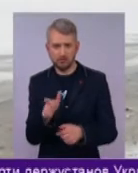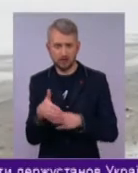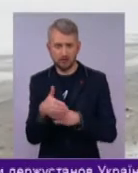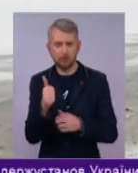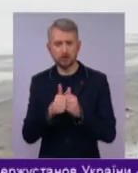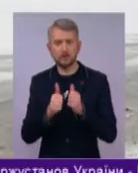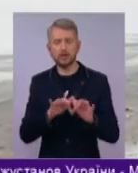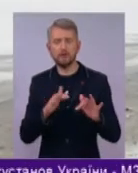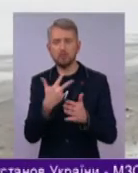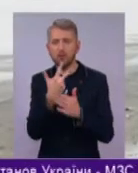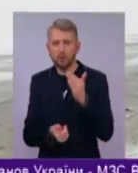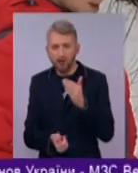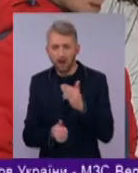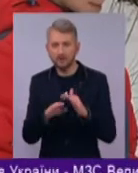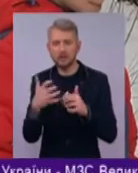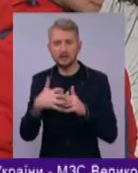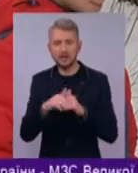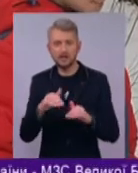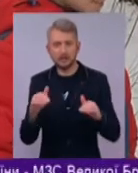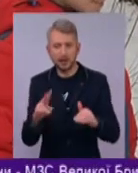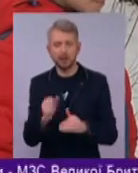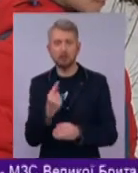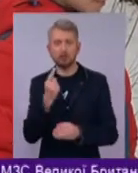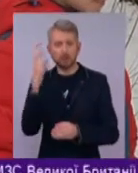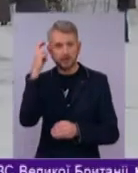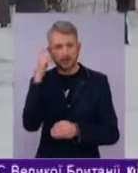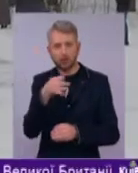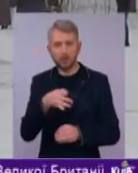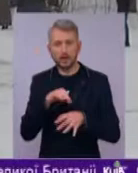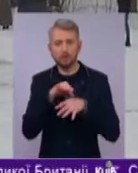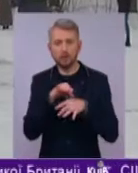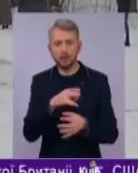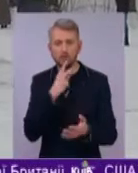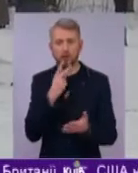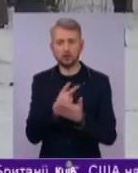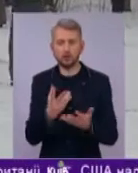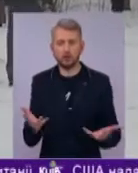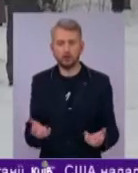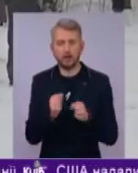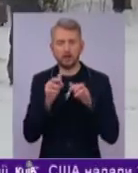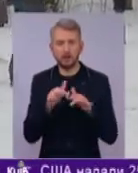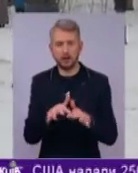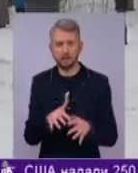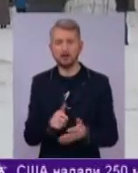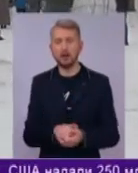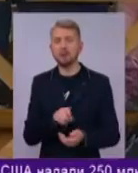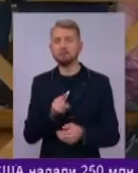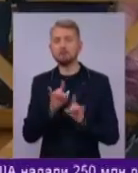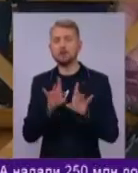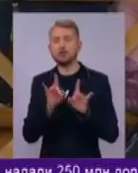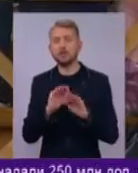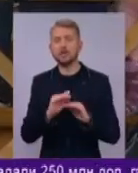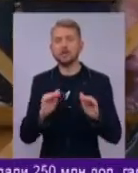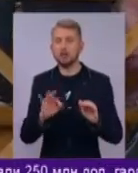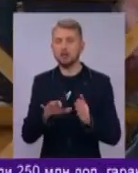Почастішали випадки провалів під лід і серед дітей, тож на одному зі столичних озер провели показовий рятувальний захід. Надзвичайники розповіли дітям